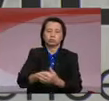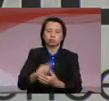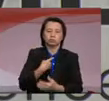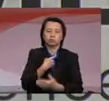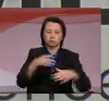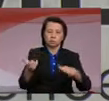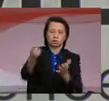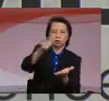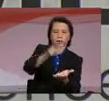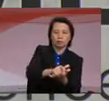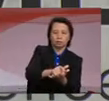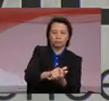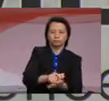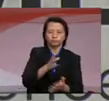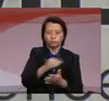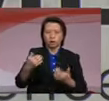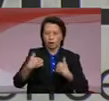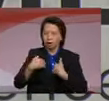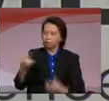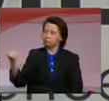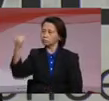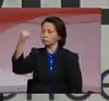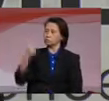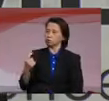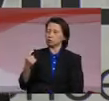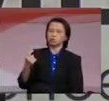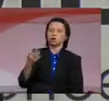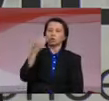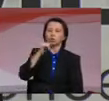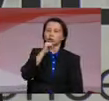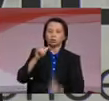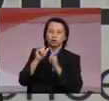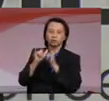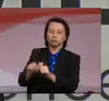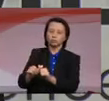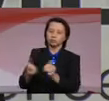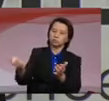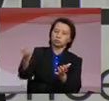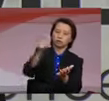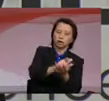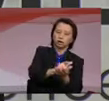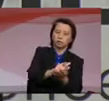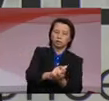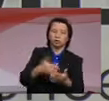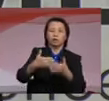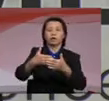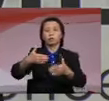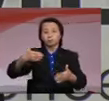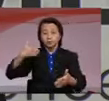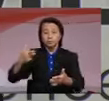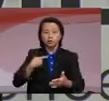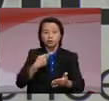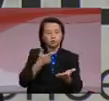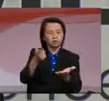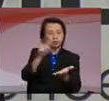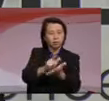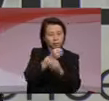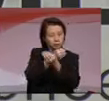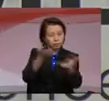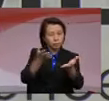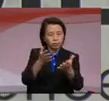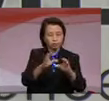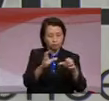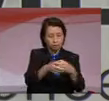kita melaporkan. Ada juga yang tanya kepada saya kenapa kita tak terus melaporkan. Jadi sebelum kita melaporkan sesuatu